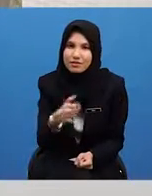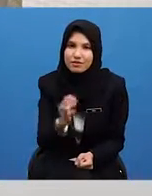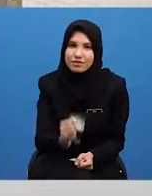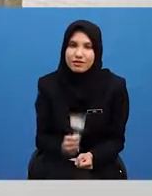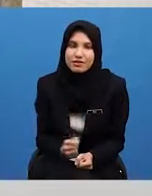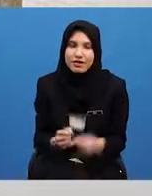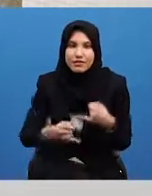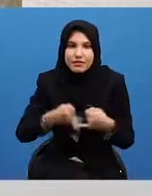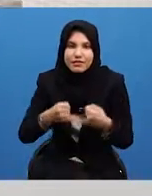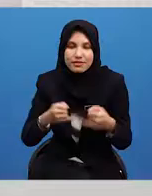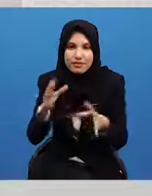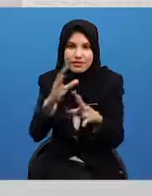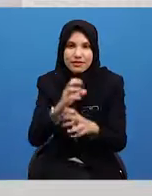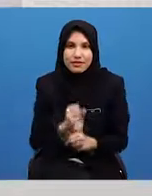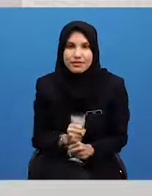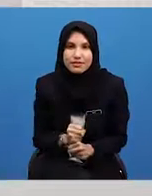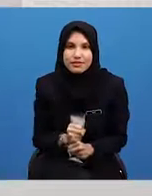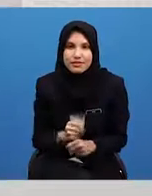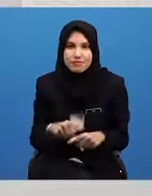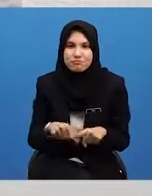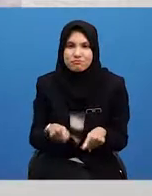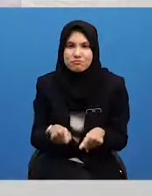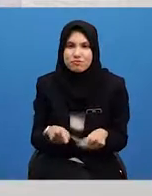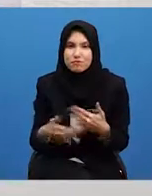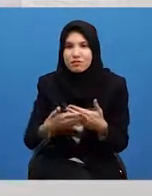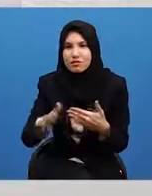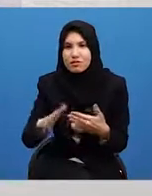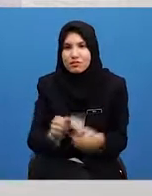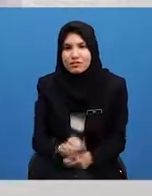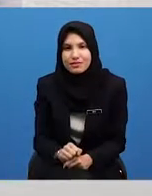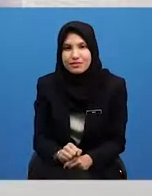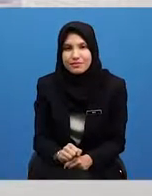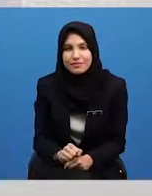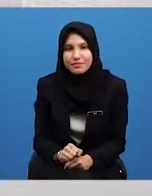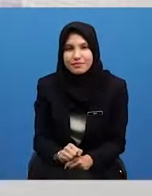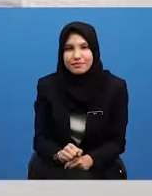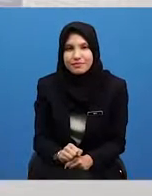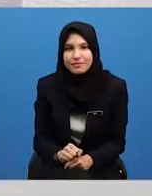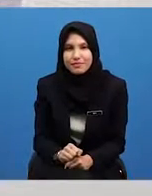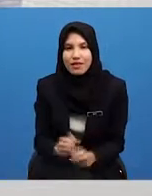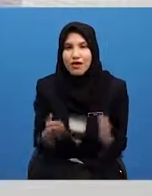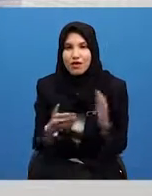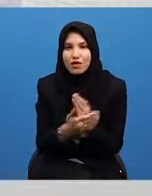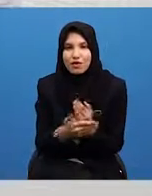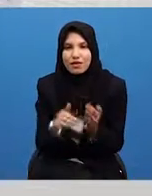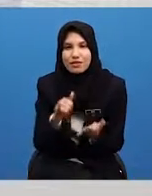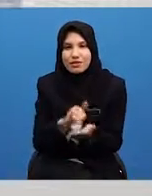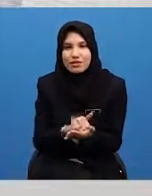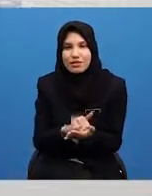banyak yang berjaya ditangkap tapi terpaksa dilepaskan. Oleh